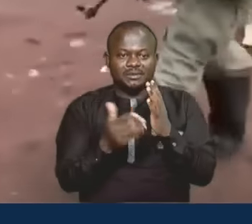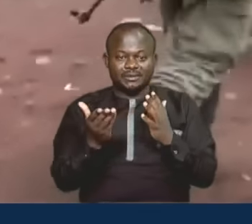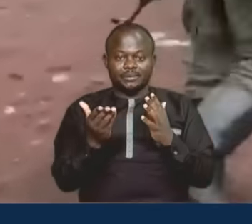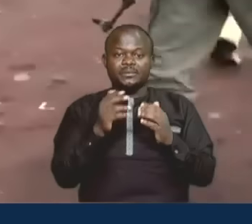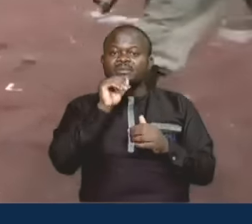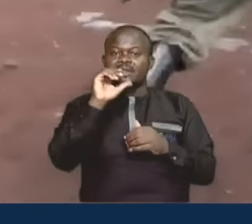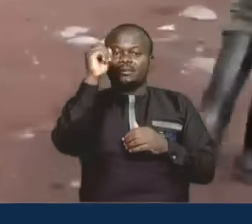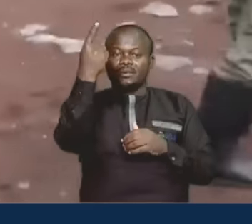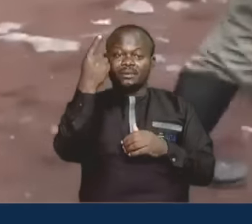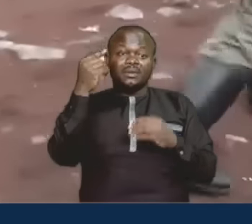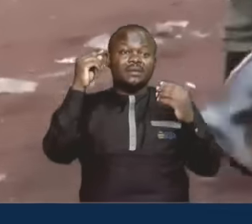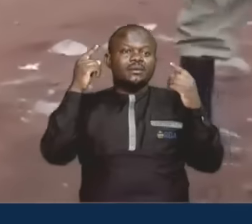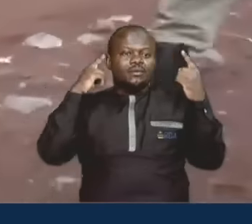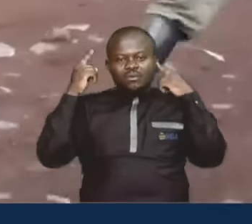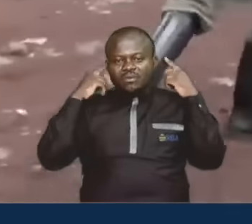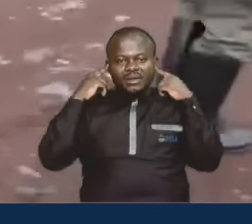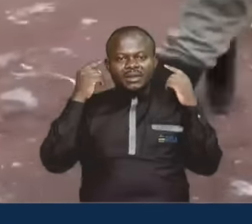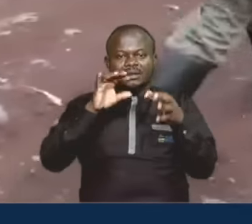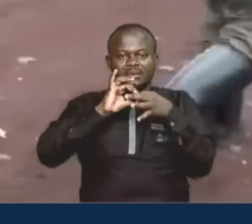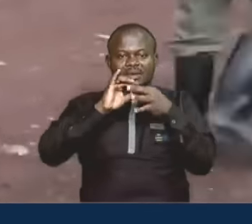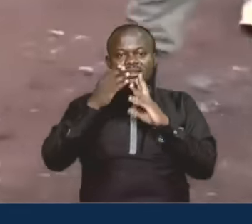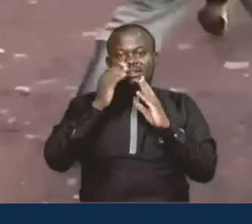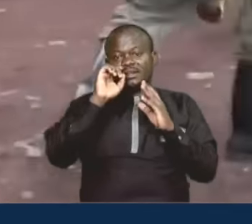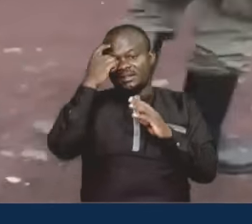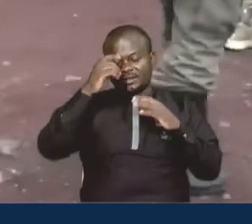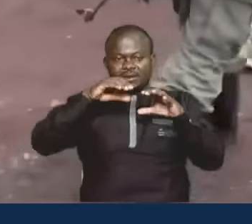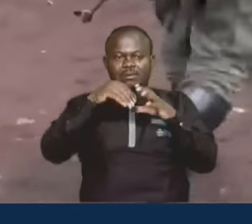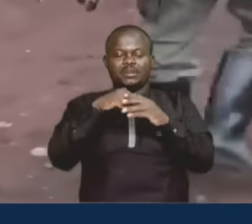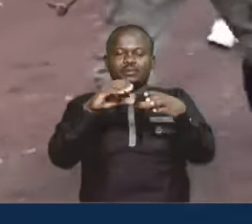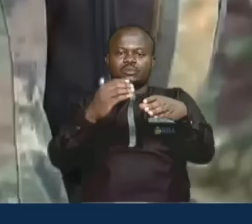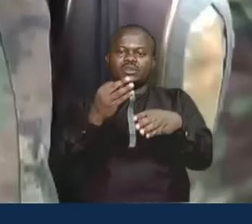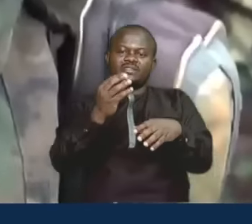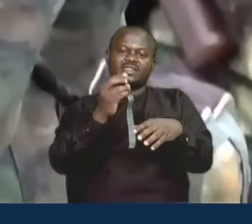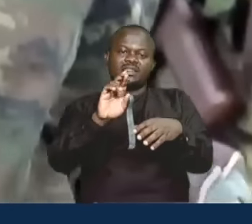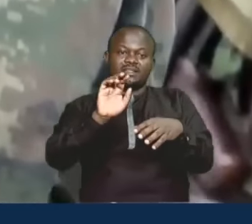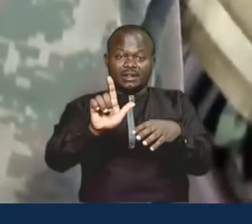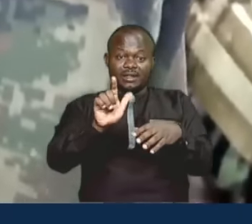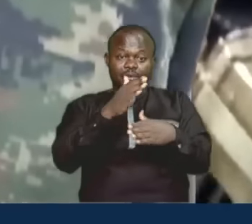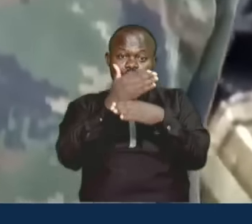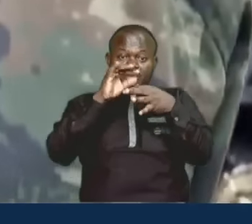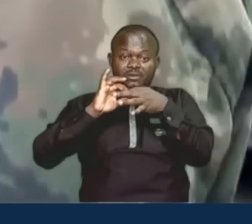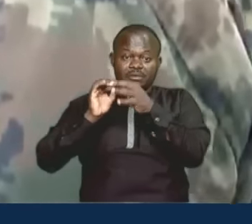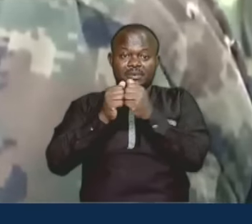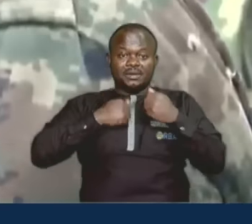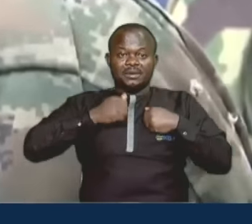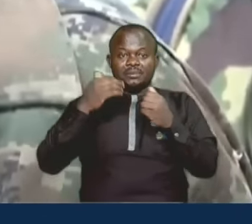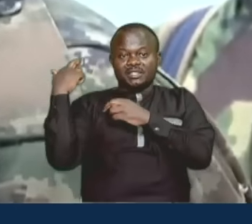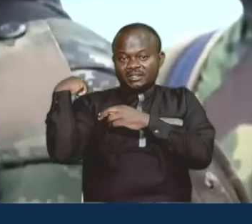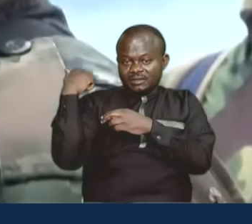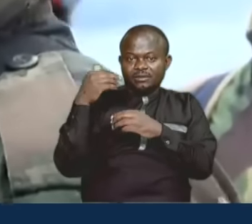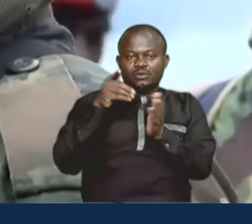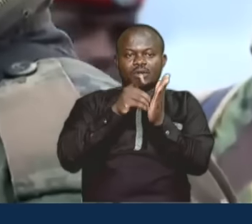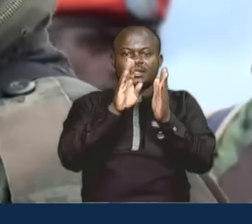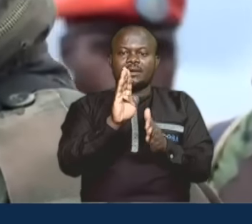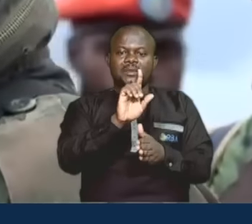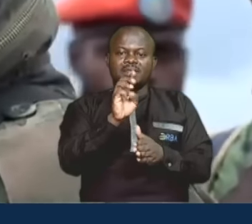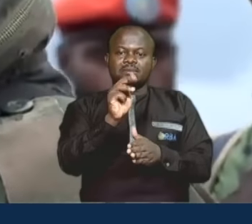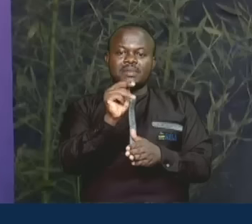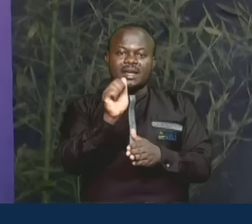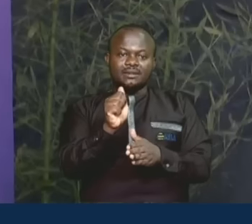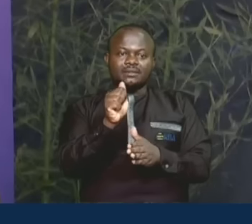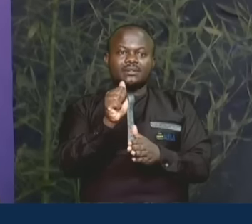mbere humvikana imikoranire ya hafi ya leta ya Congo ndetse n'uyu mutwe wa FDLR ibyo minisitiri w'umwe bw'abanyarwanda n'inshingano mbonerageho Dr. Bizimana Jean